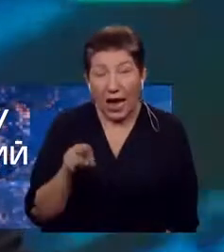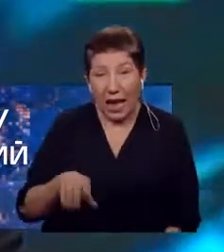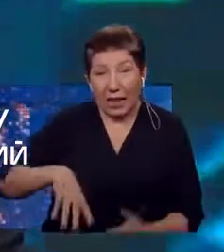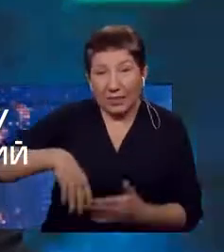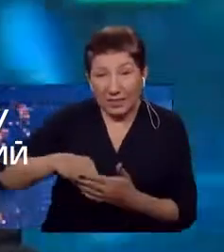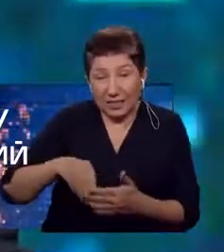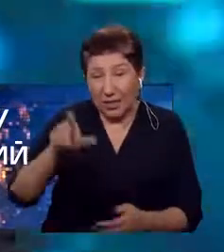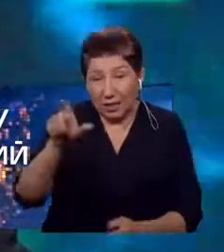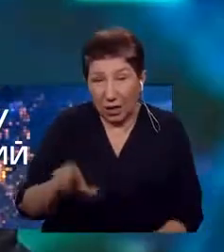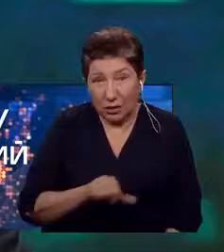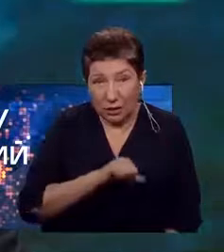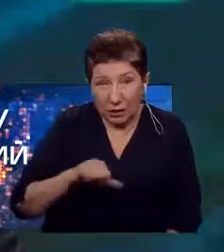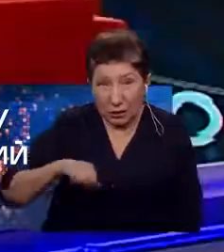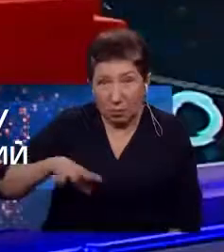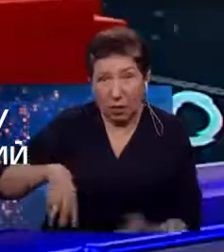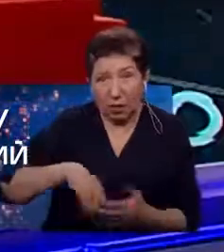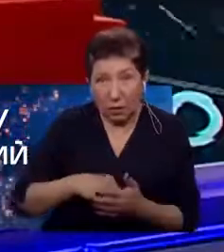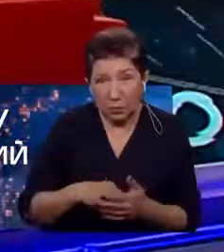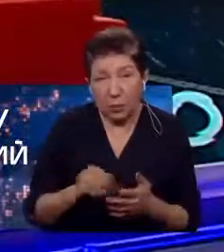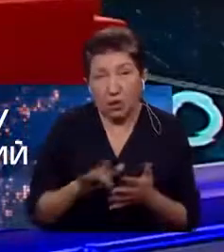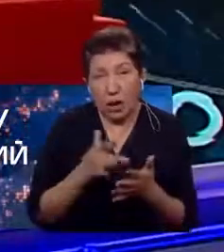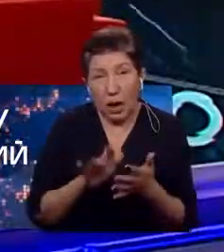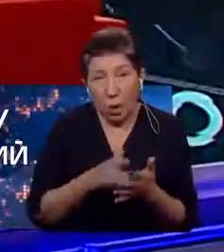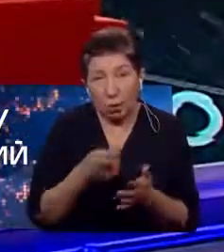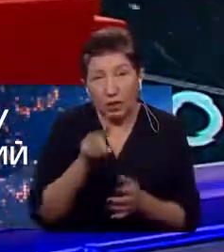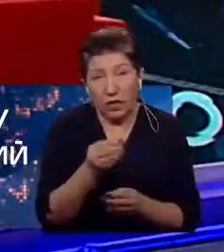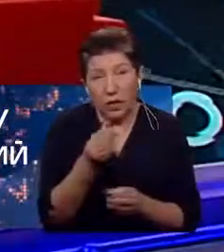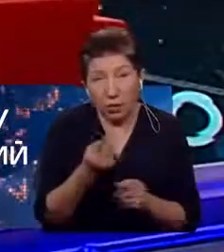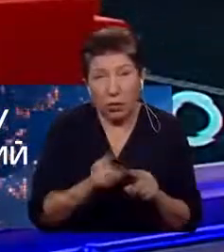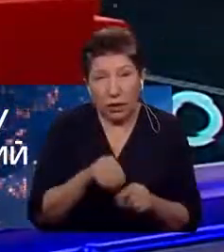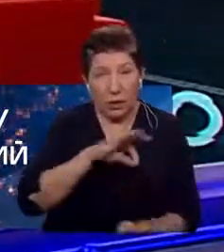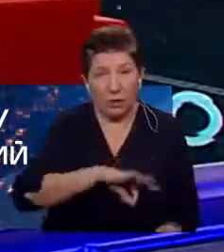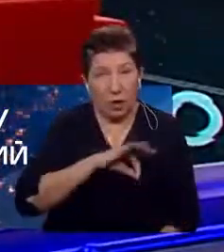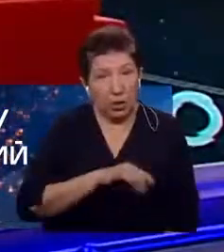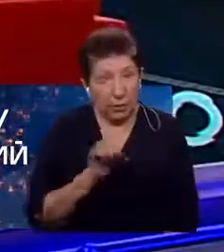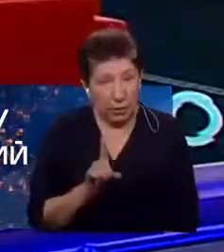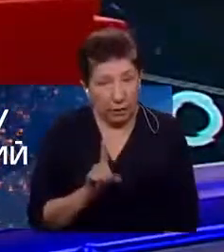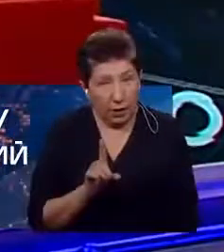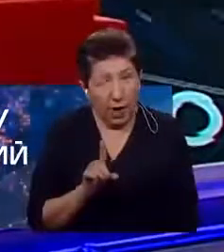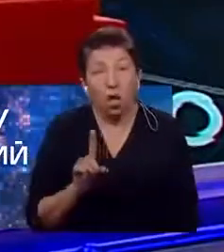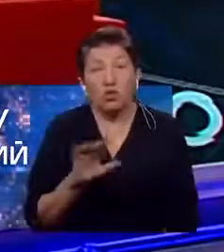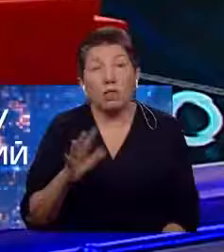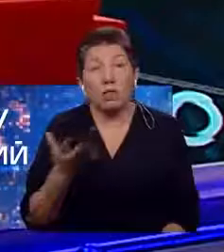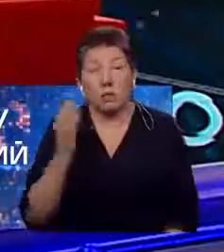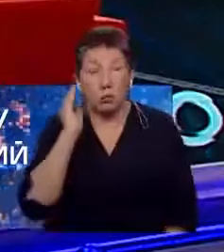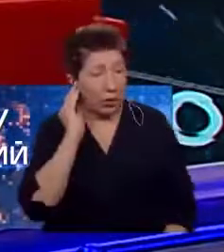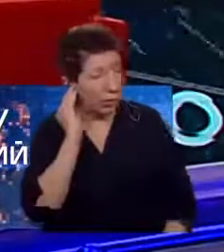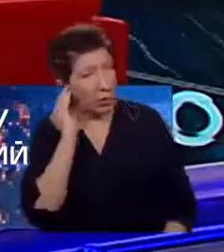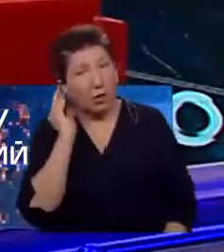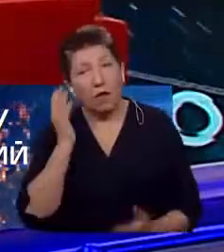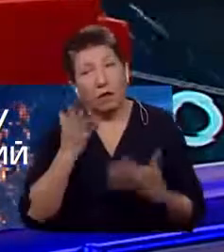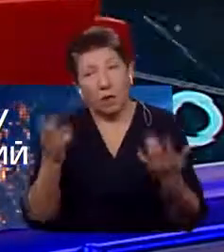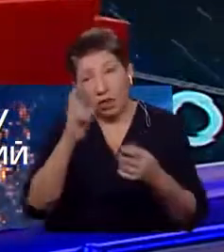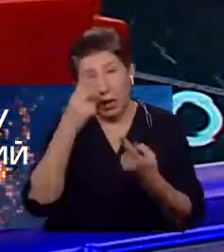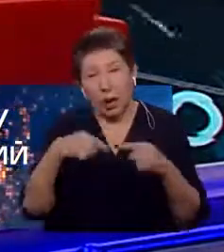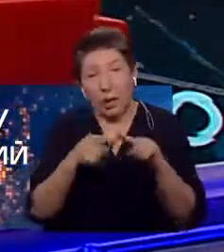оплачує рахунок в тій сумі, в якій він спожив. Що відбувається у більшості країн, коли ця